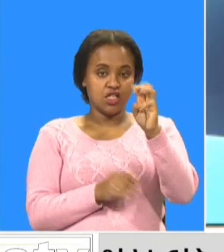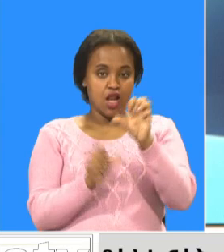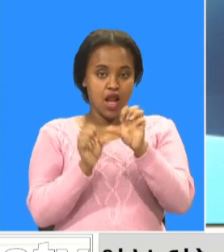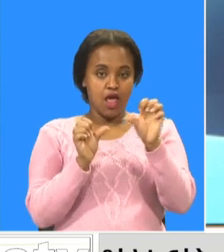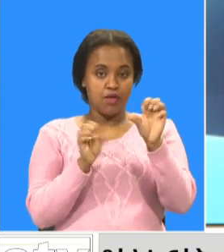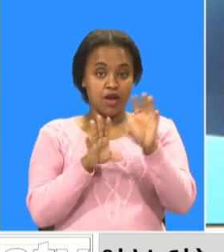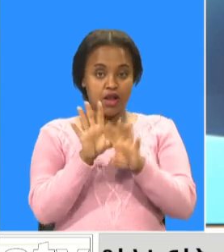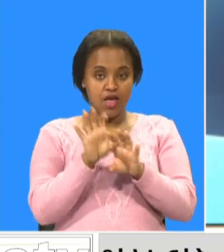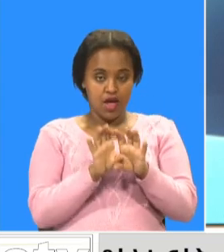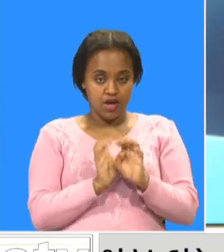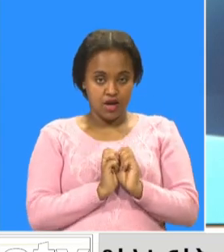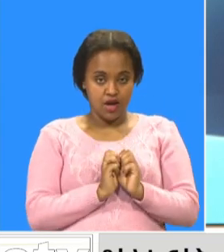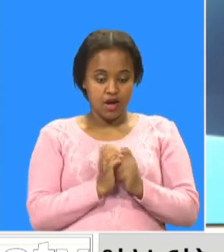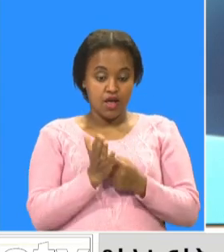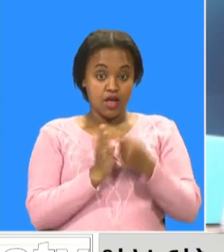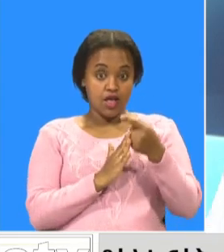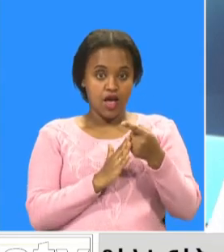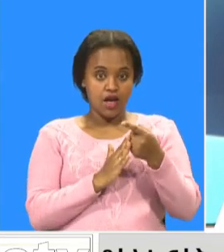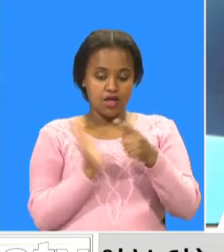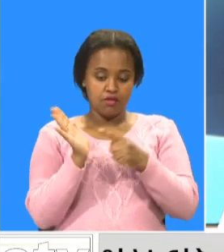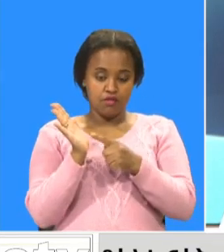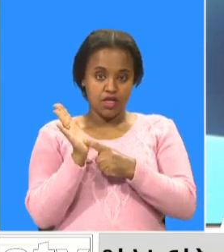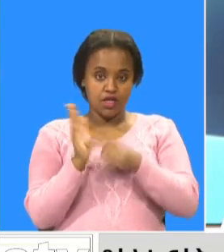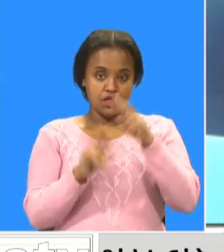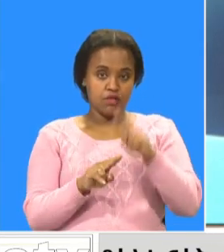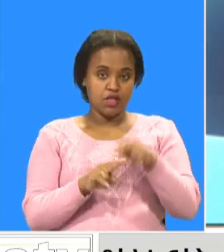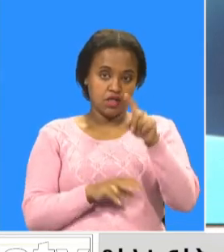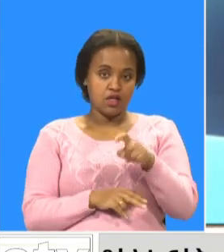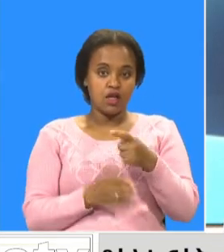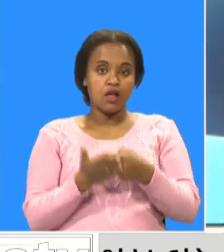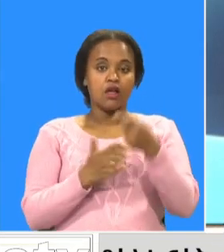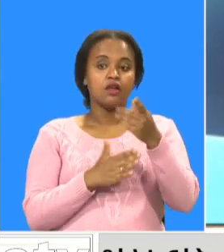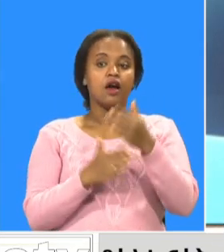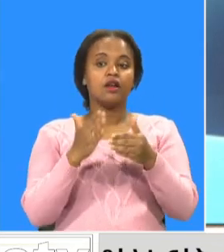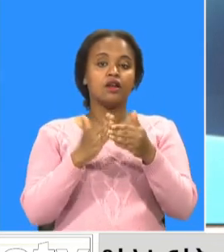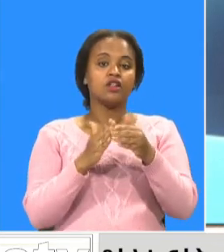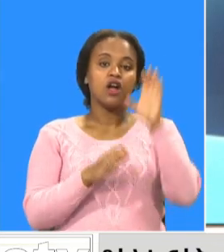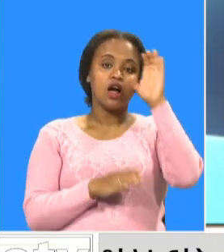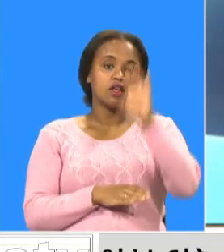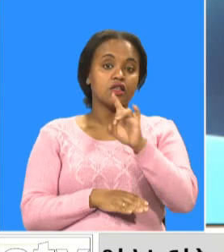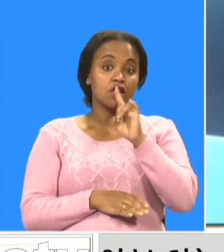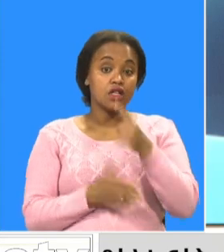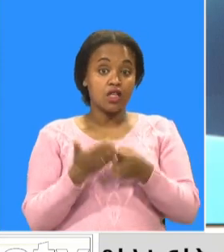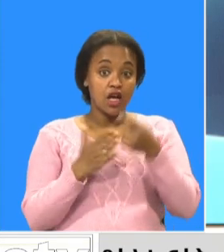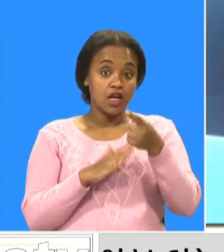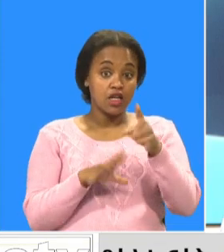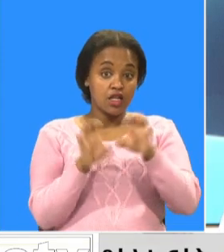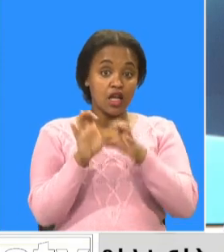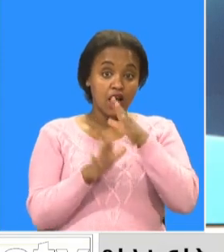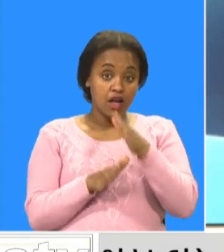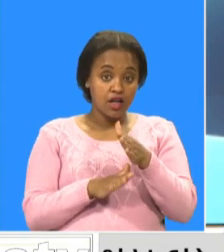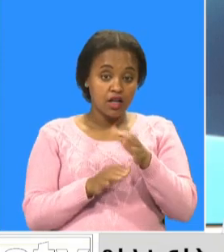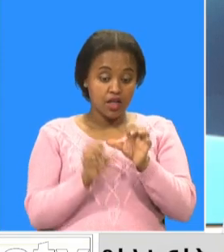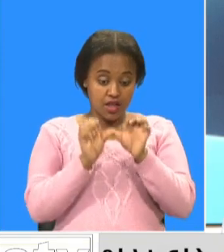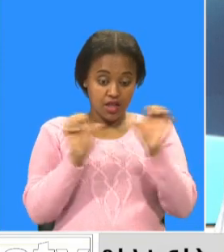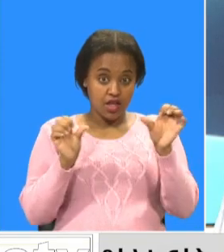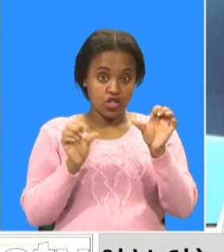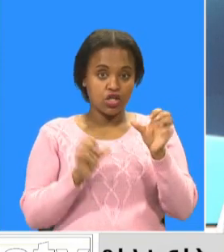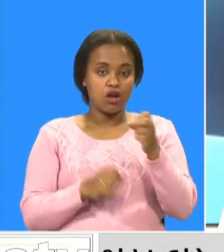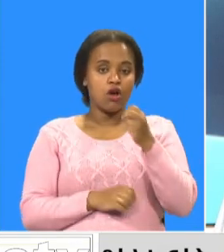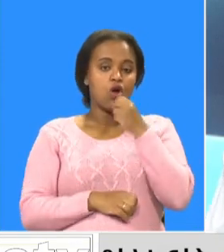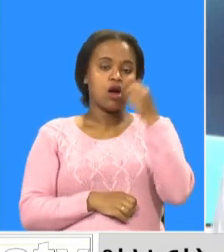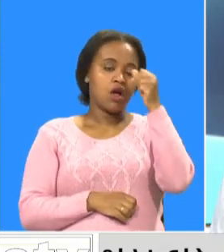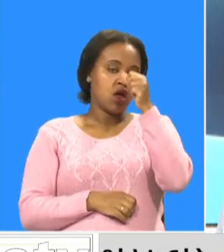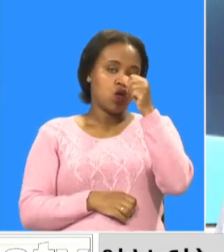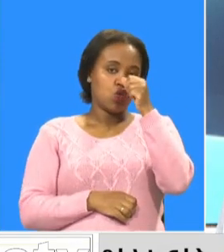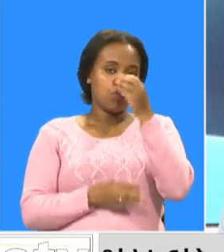ያደርጋል። ያንን ምልክት እዚህ ላይ ማኖር አለባቸው። ያ ደረጃ አስገዳጅ ነው። ያንን ያላደረገ የታሸገ ውሃ በኢትዮጵያ